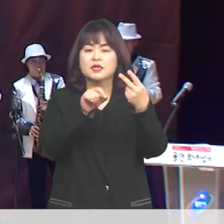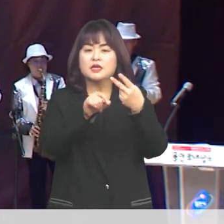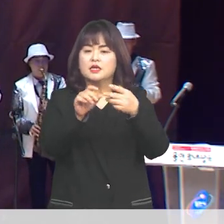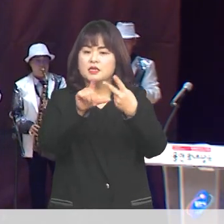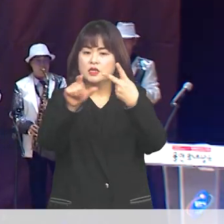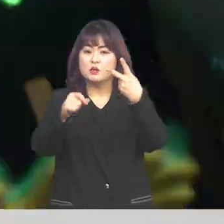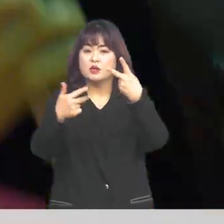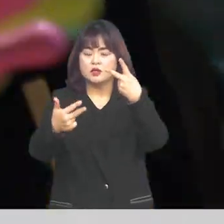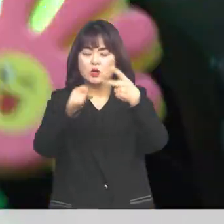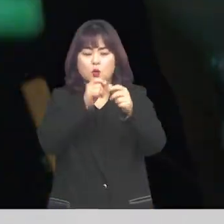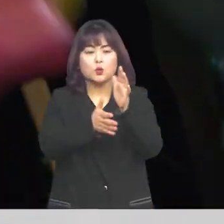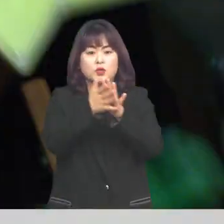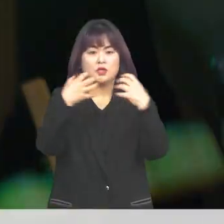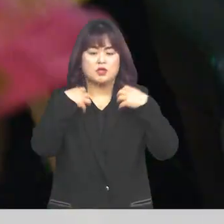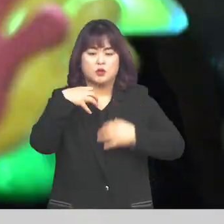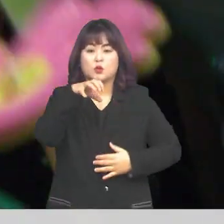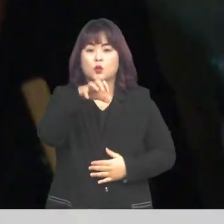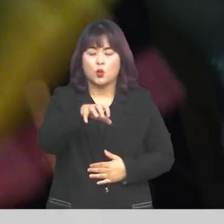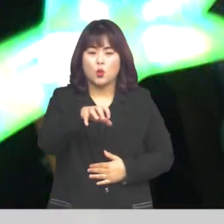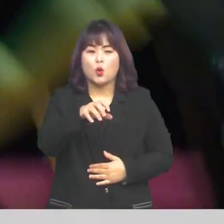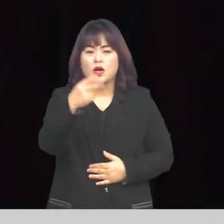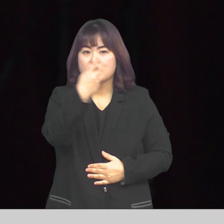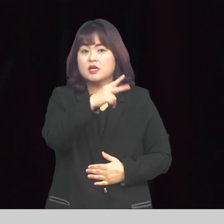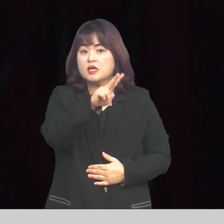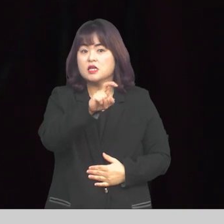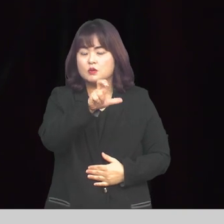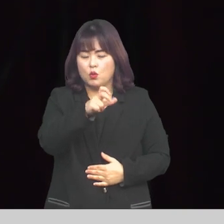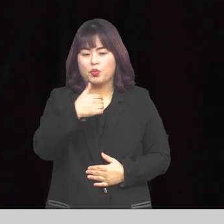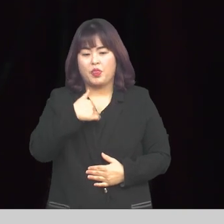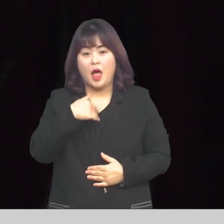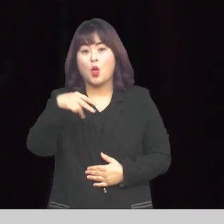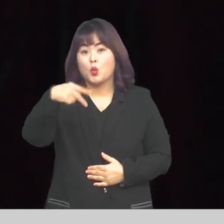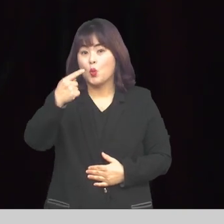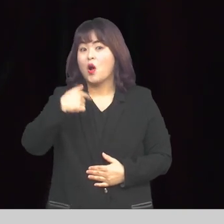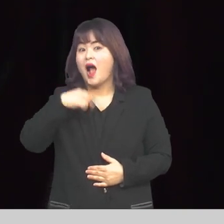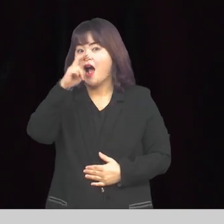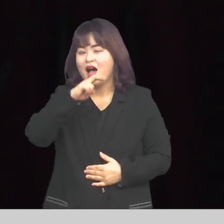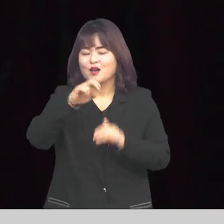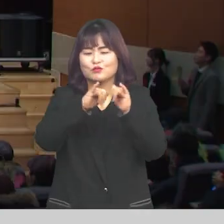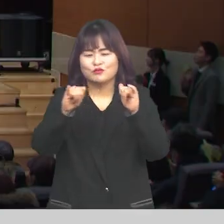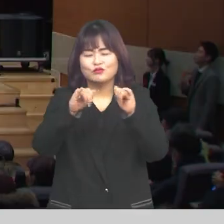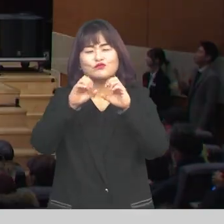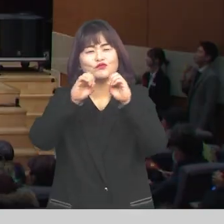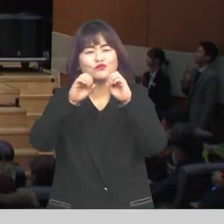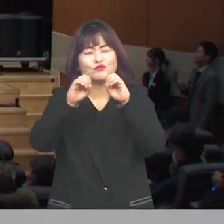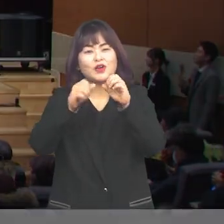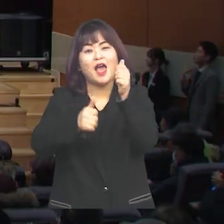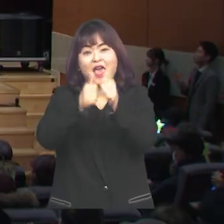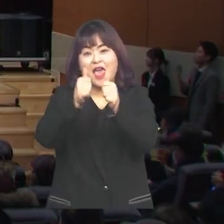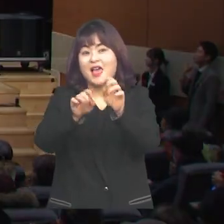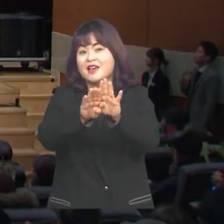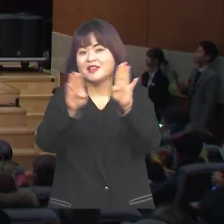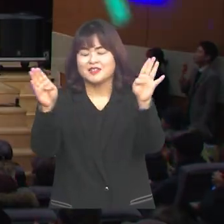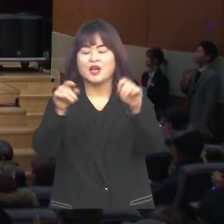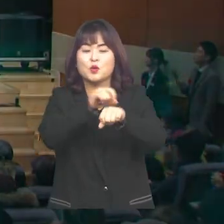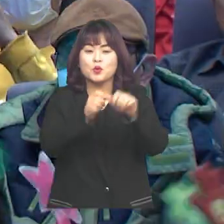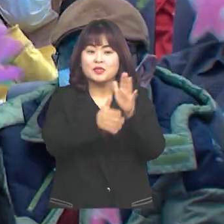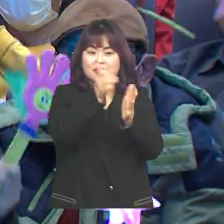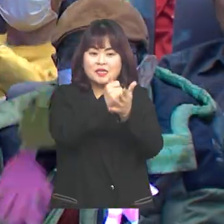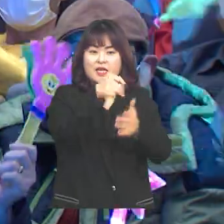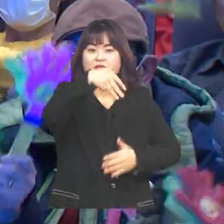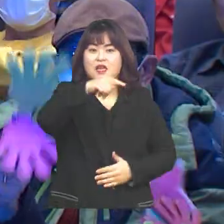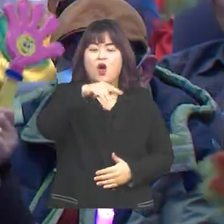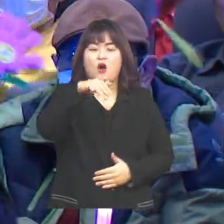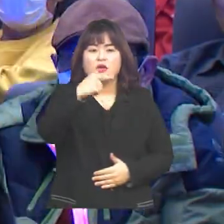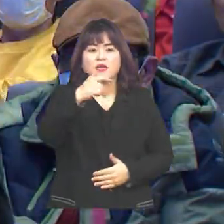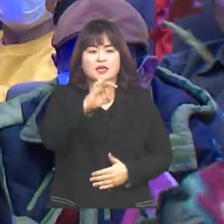용인특례시는 지난 7일 시청 에이스홀에서 2025년 나도 가수다 본선 오디션을 개최했습니다. 용인시처인